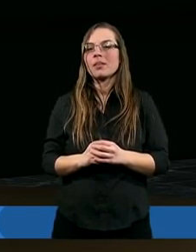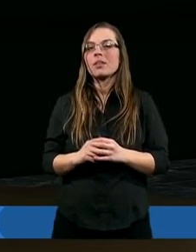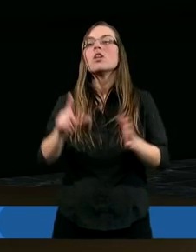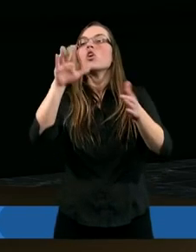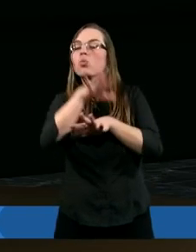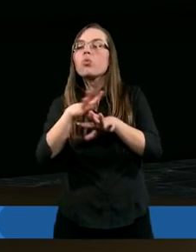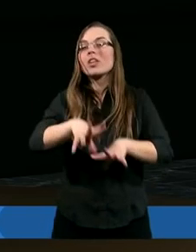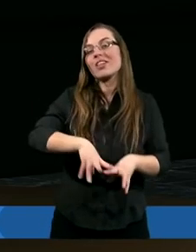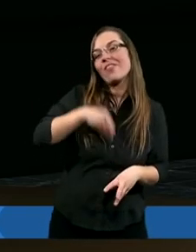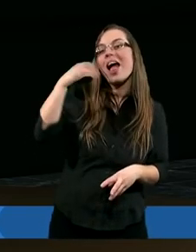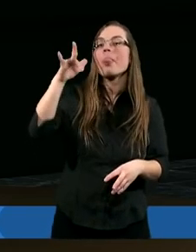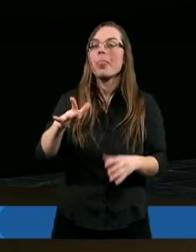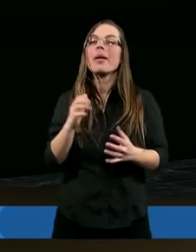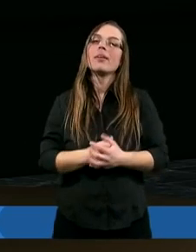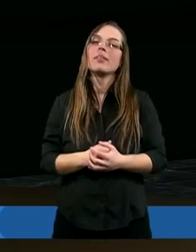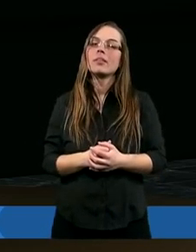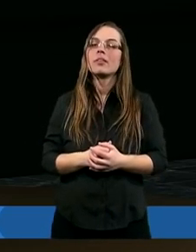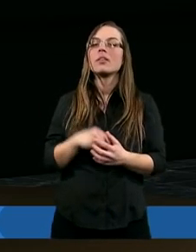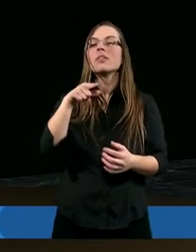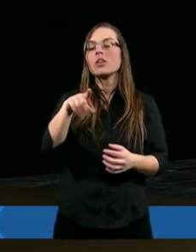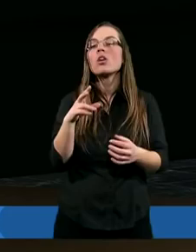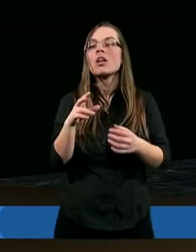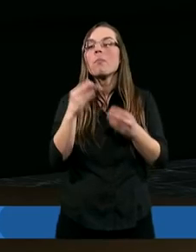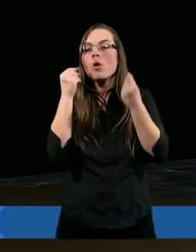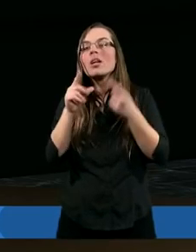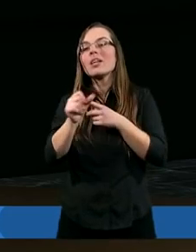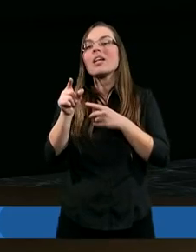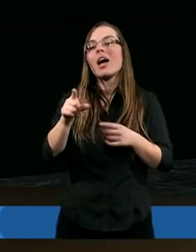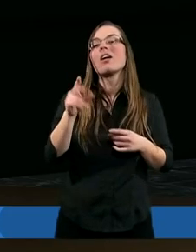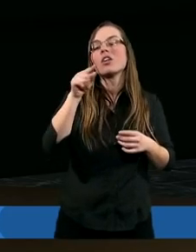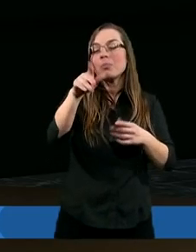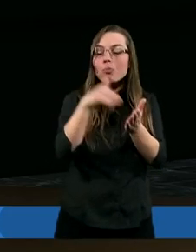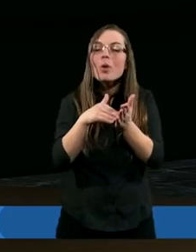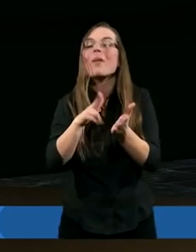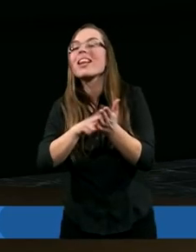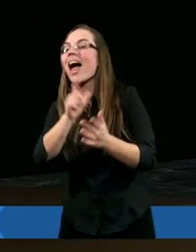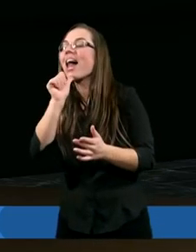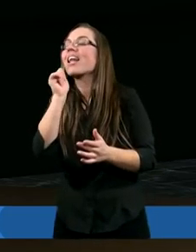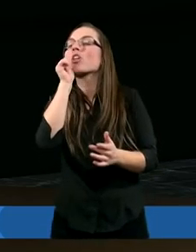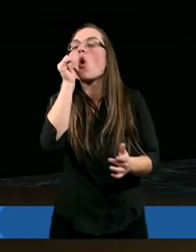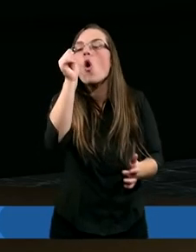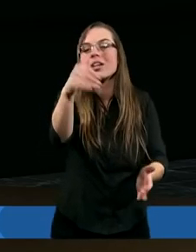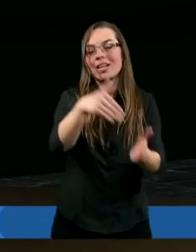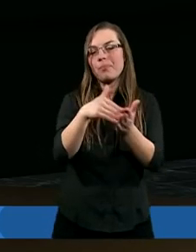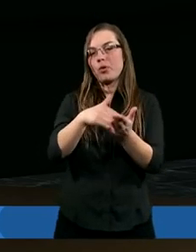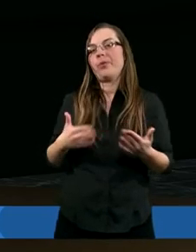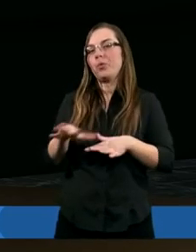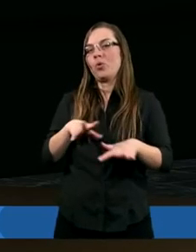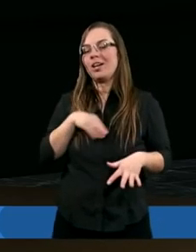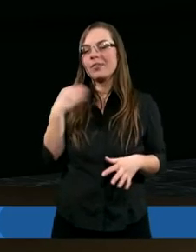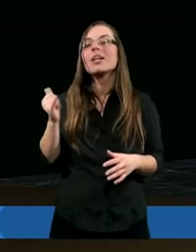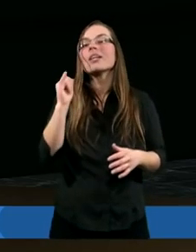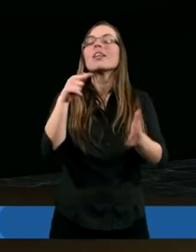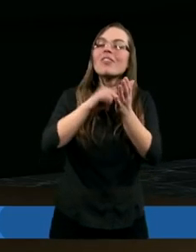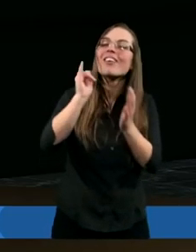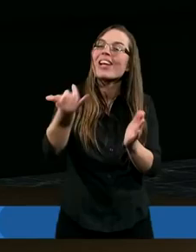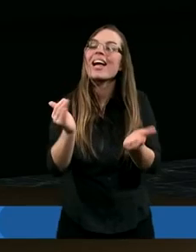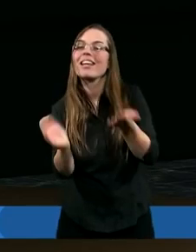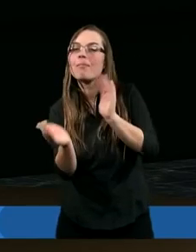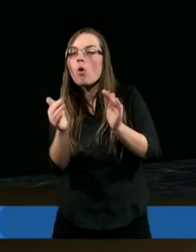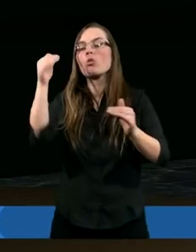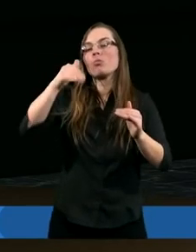Ale Duch Święty, ja już to podkreślałem wcześniej, jest nam potrzebny na co dzień. I w